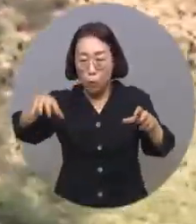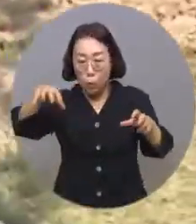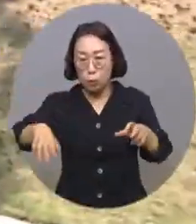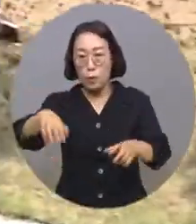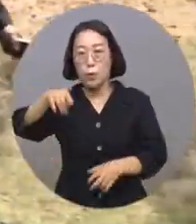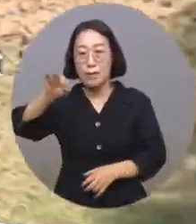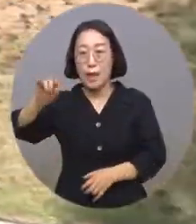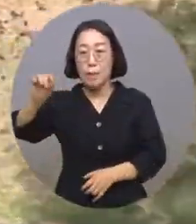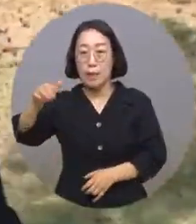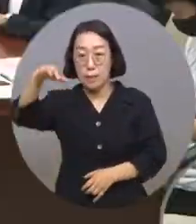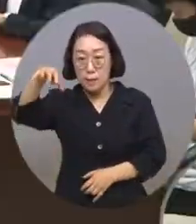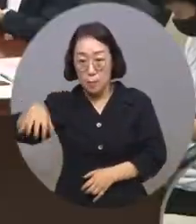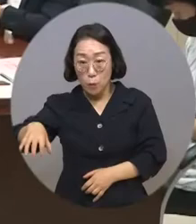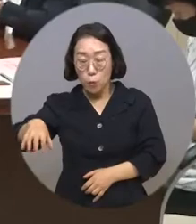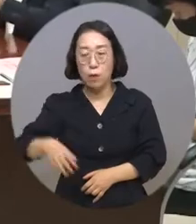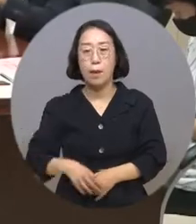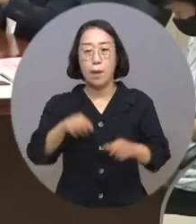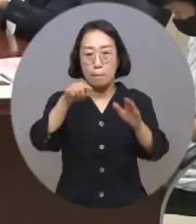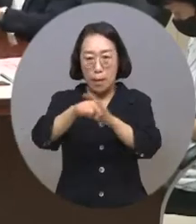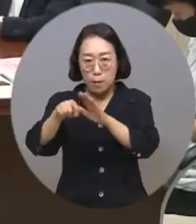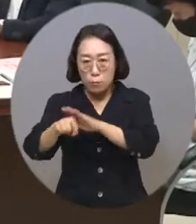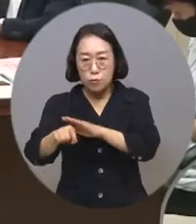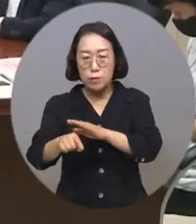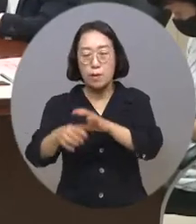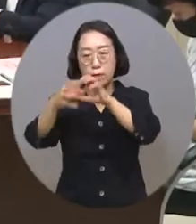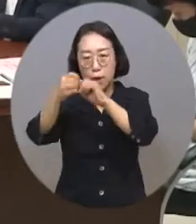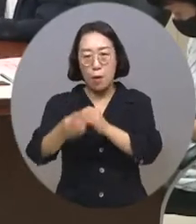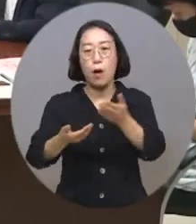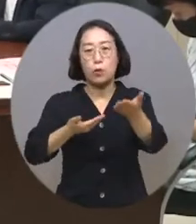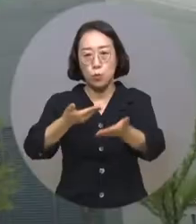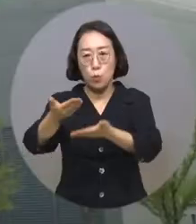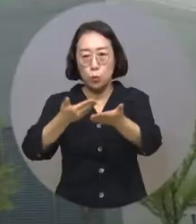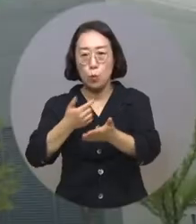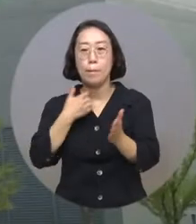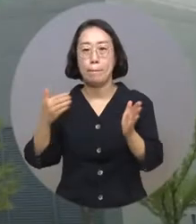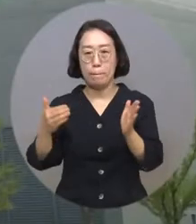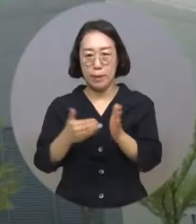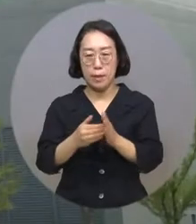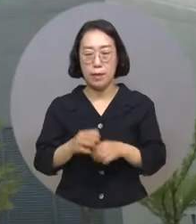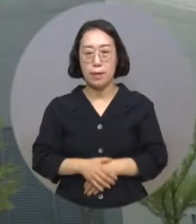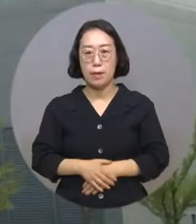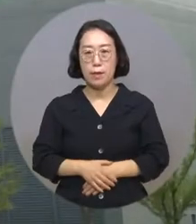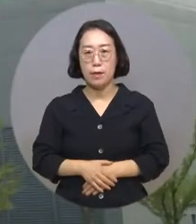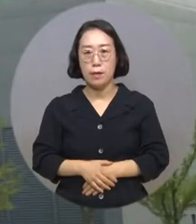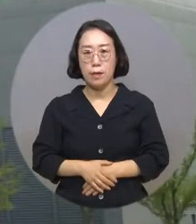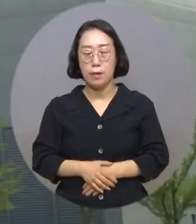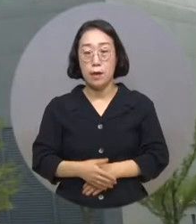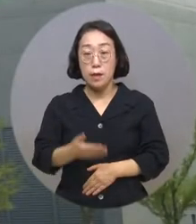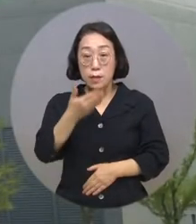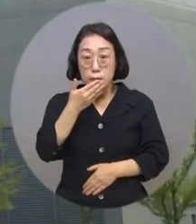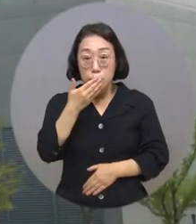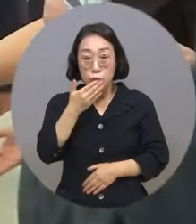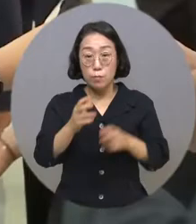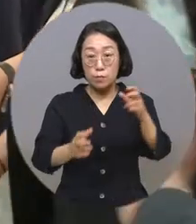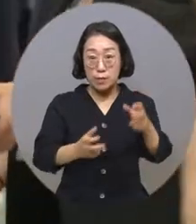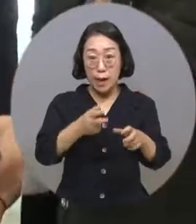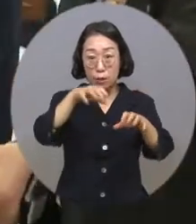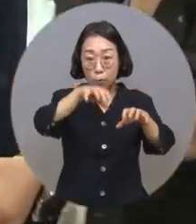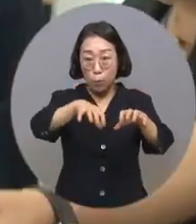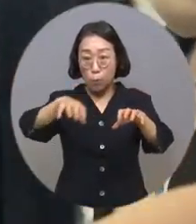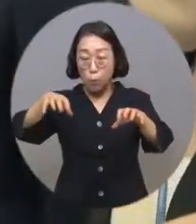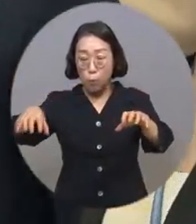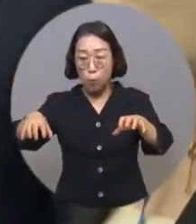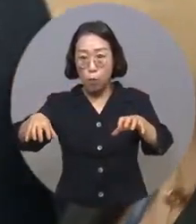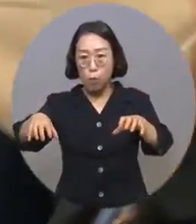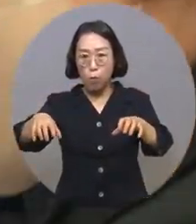등의 현장을 방문해 직접 소통하는 자리를 가졌습니다. 전북 익산에 있는 국가식품클러스터는 전국